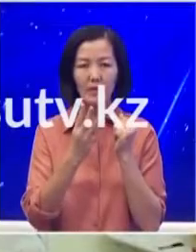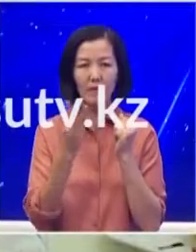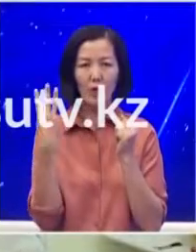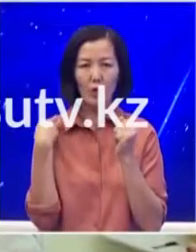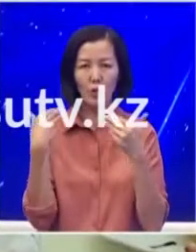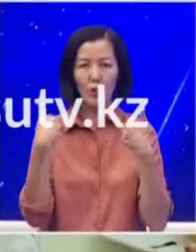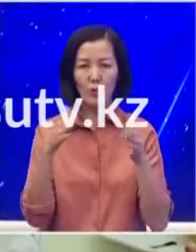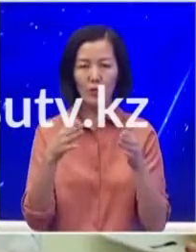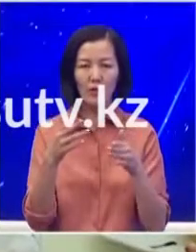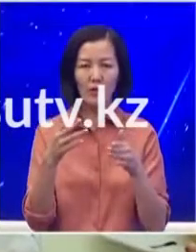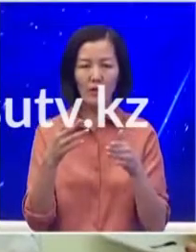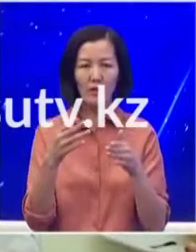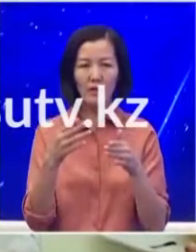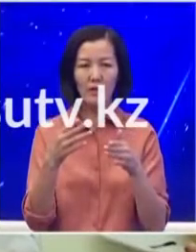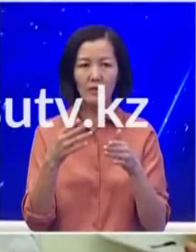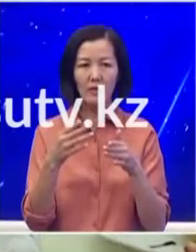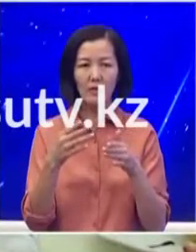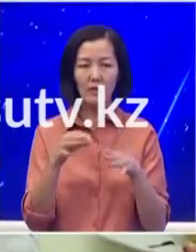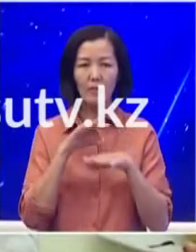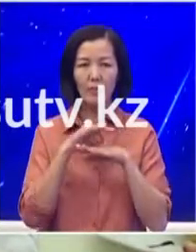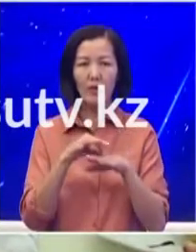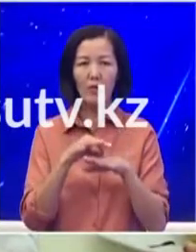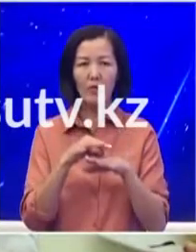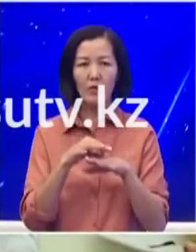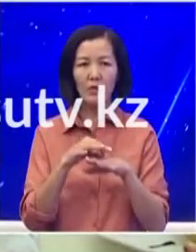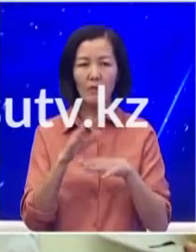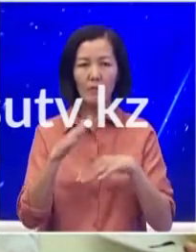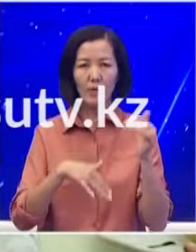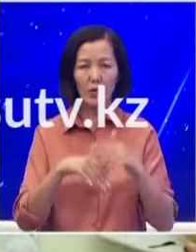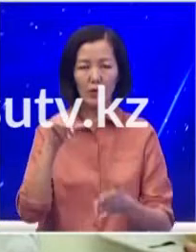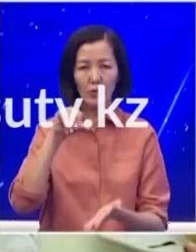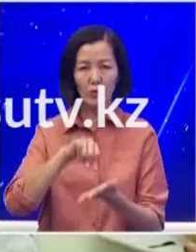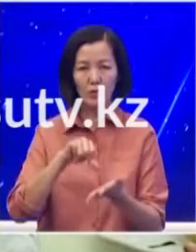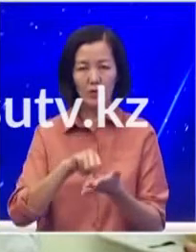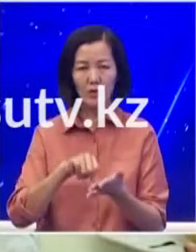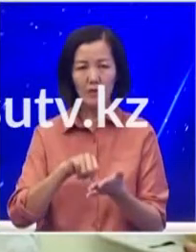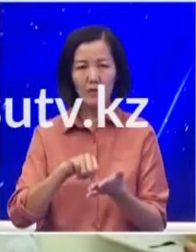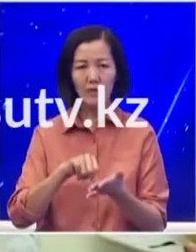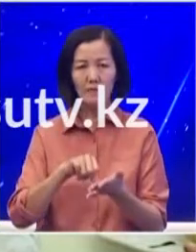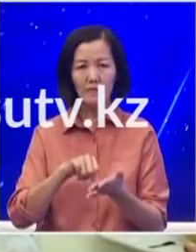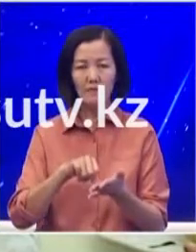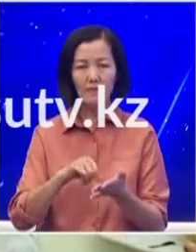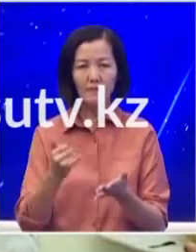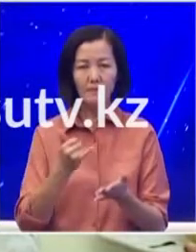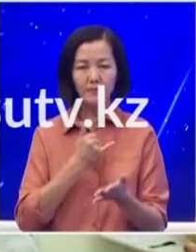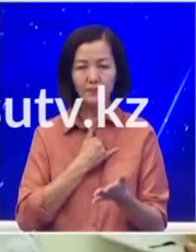вот вторая половина третьего курса, они проходят преддипломную практику. Во время преддипломной практики у нас